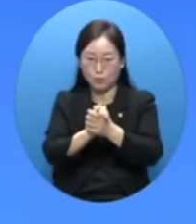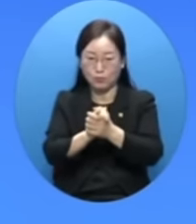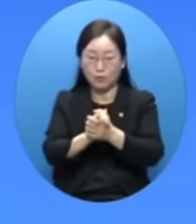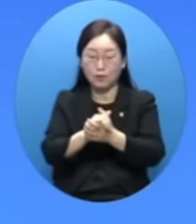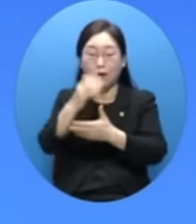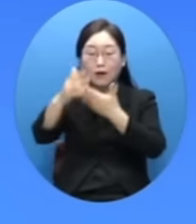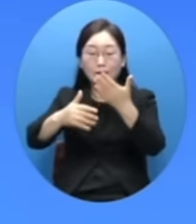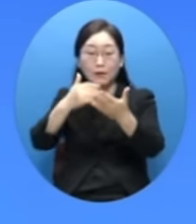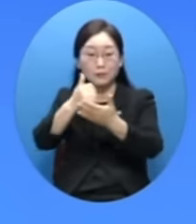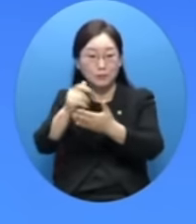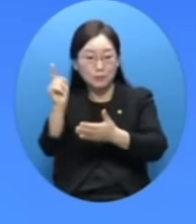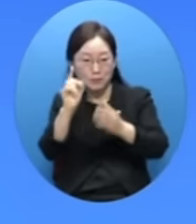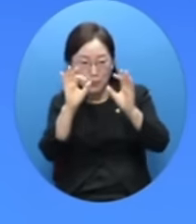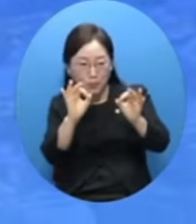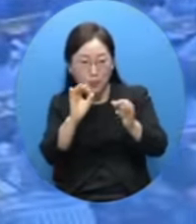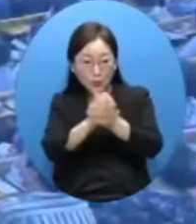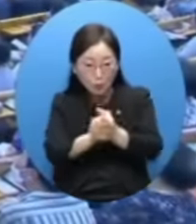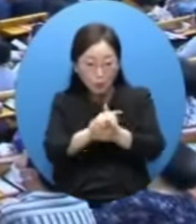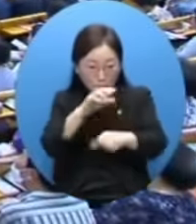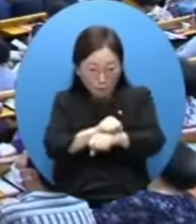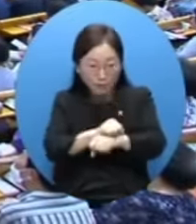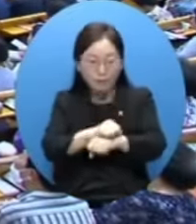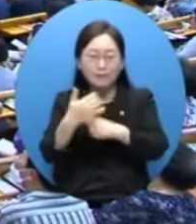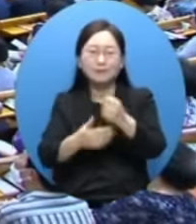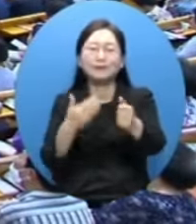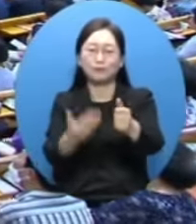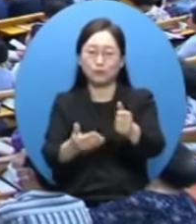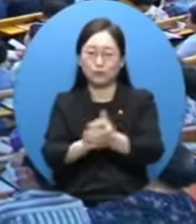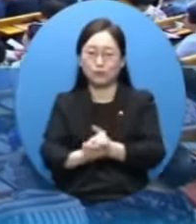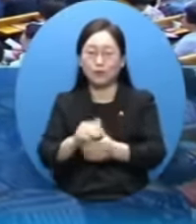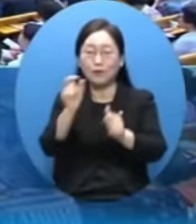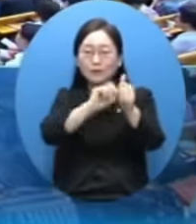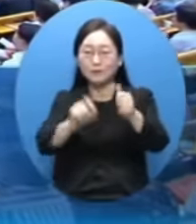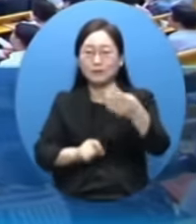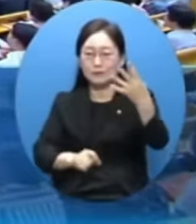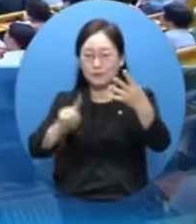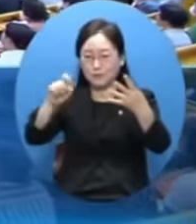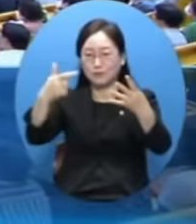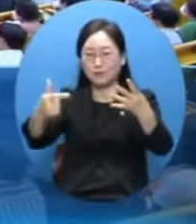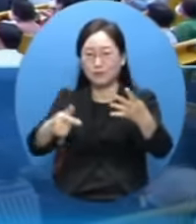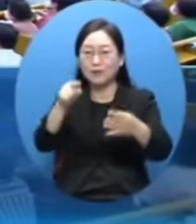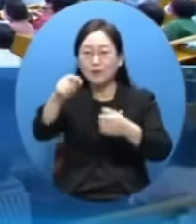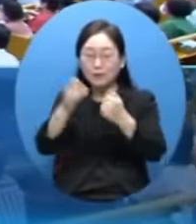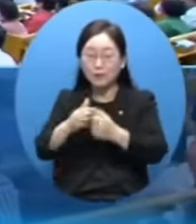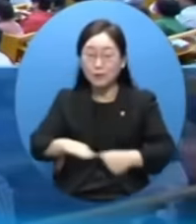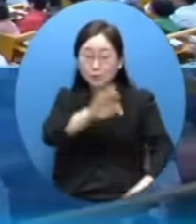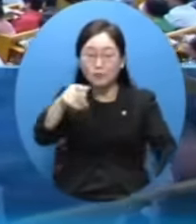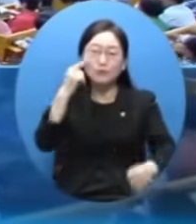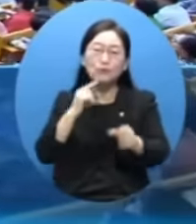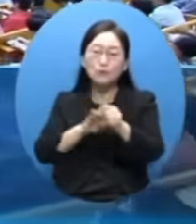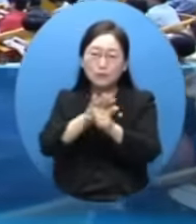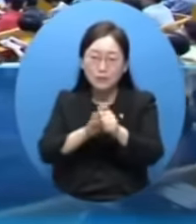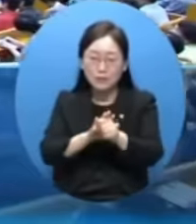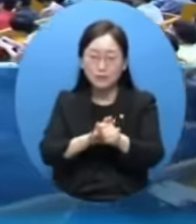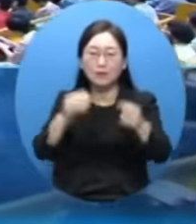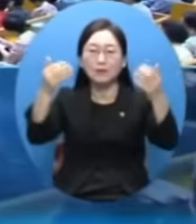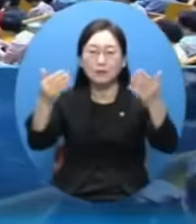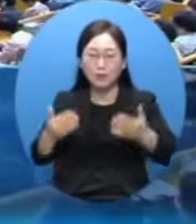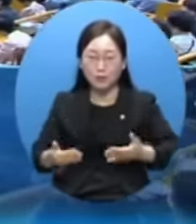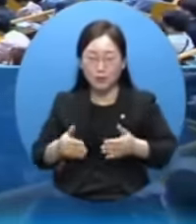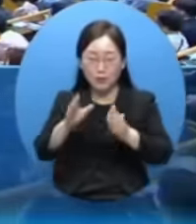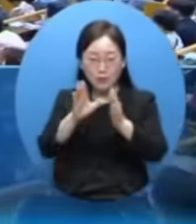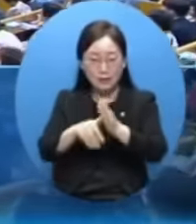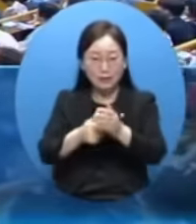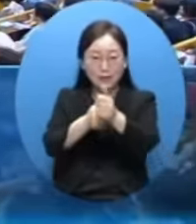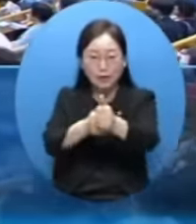사람들에게 은혜를 더해 주십니다. 히브리서 4장 16절을 말씀합니다. 그러므로 우리는 긍휼하심을 받고 때를